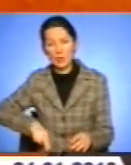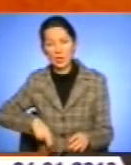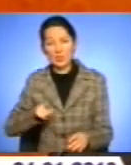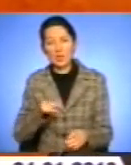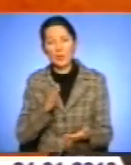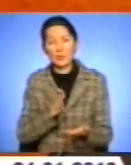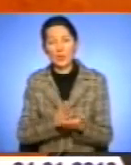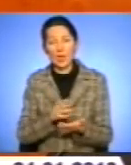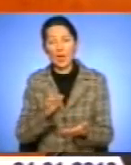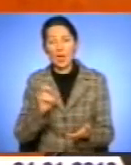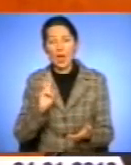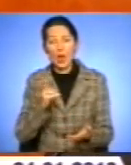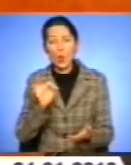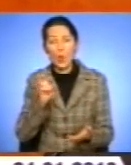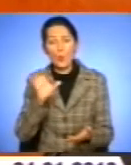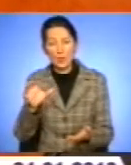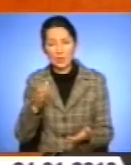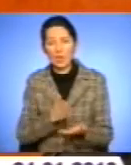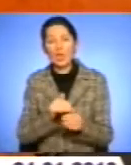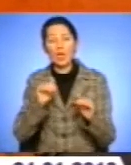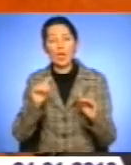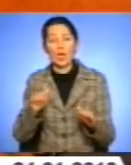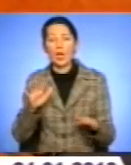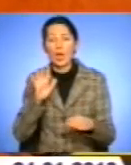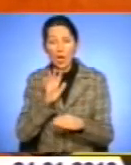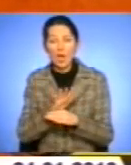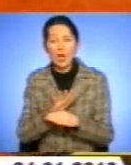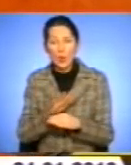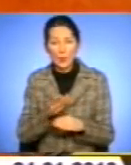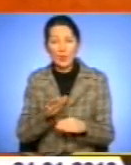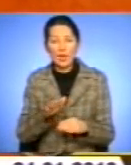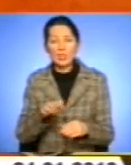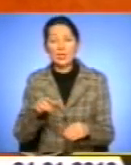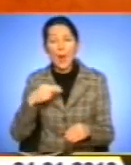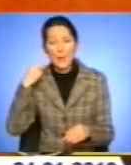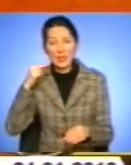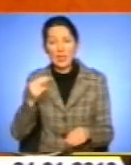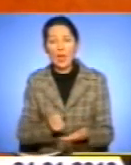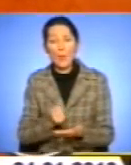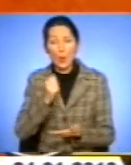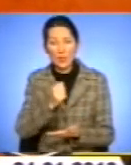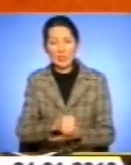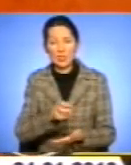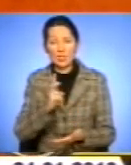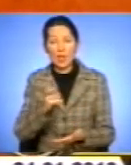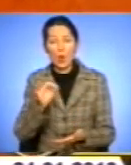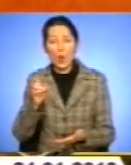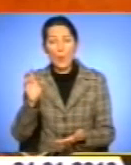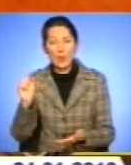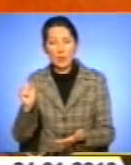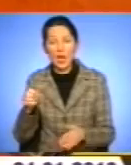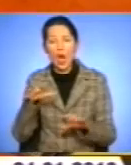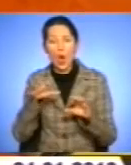Тепер до новин краю. Сьогодні голова облдержадміністрації Валентин Хоптян представив нового голову Чортківської